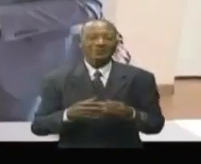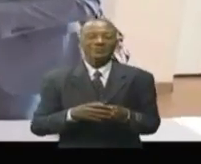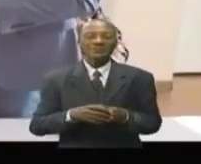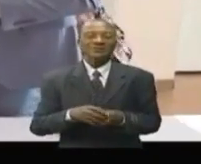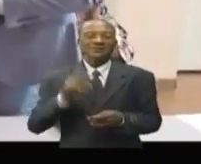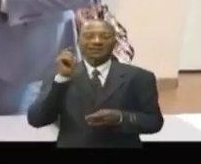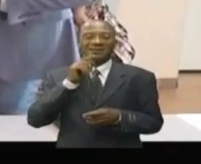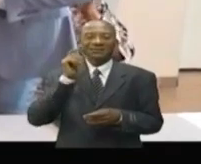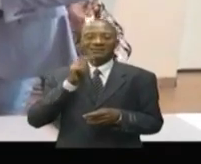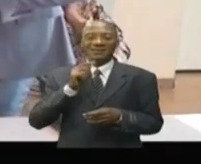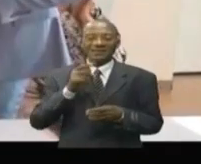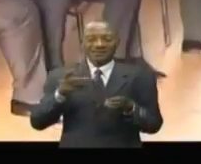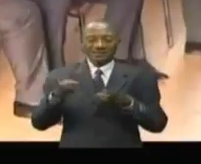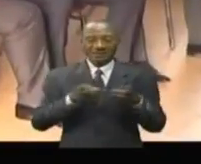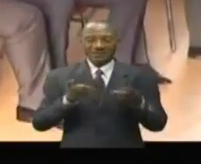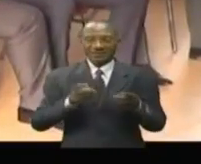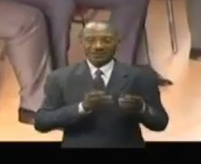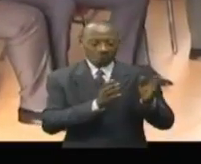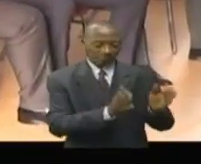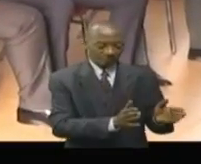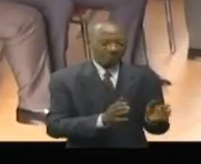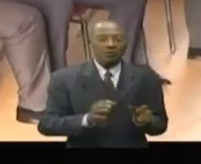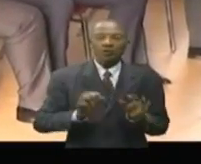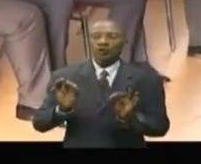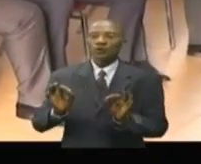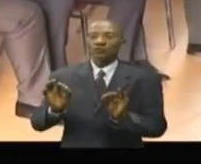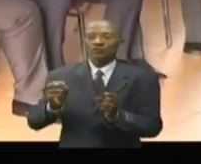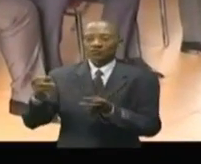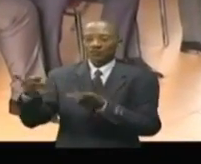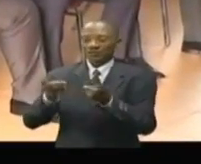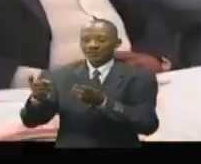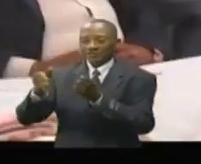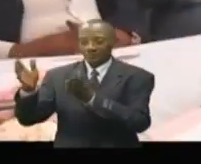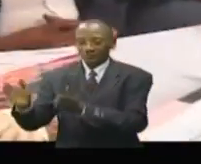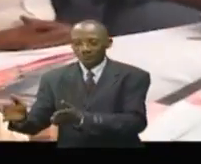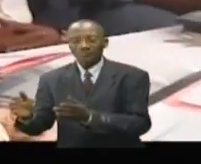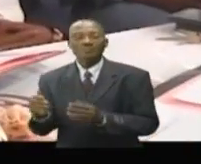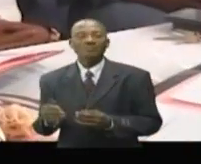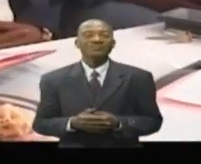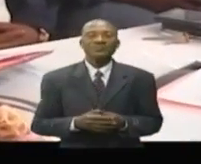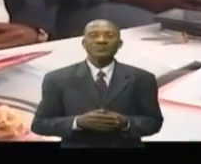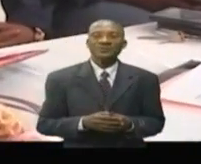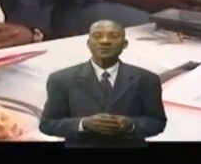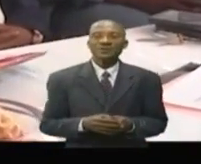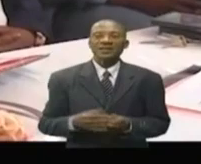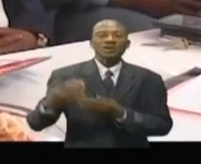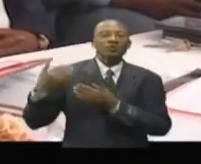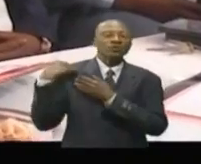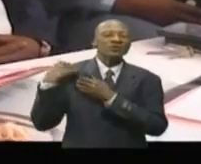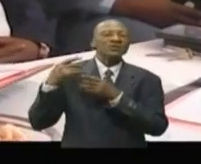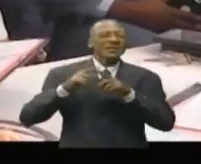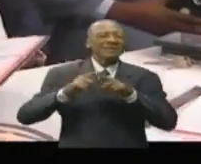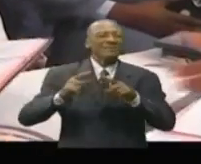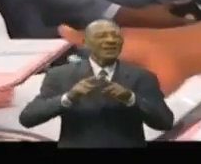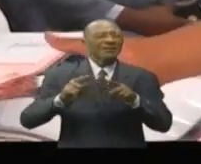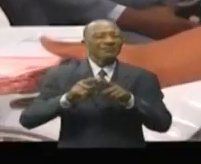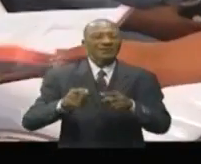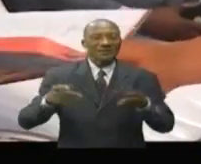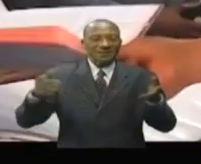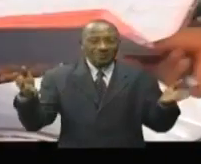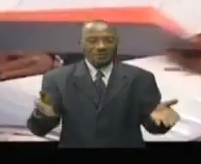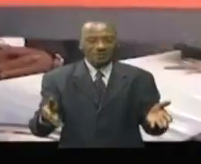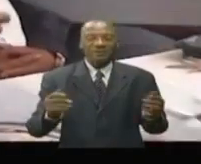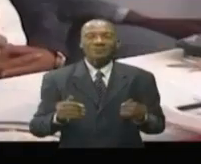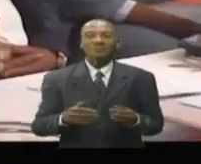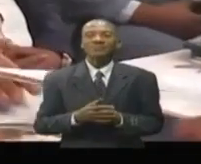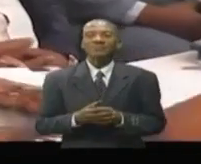et sortant a vécu. Devant les agents et cadres, le directeur Jean-Marie Mouloumé saluera